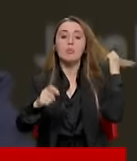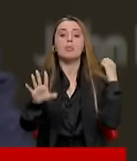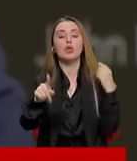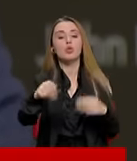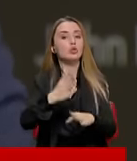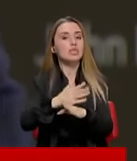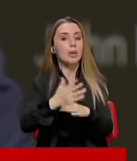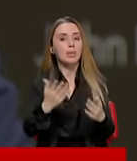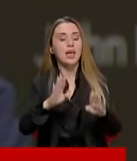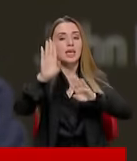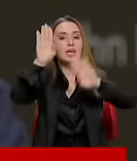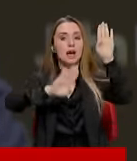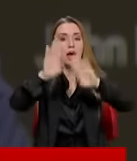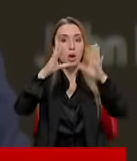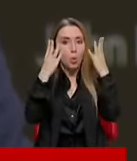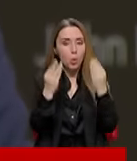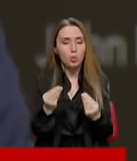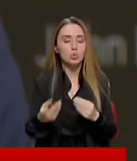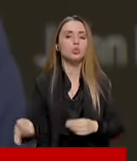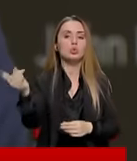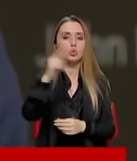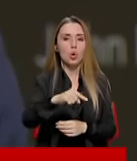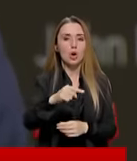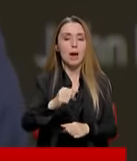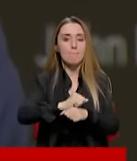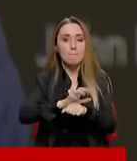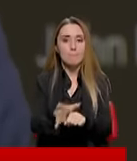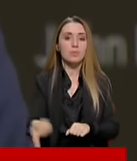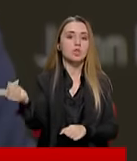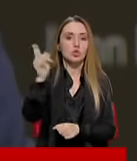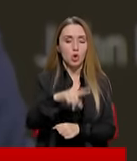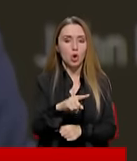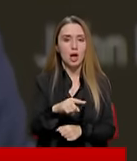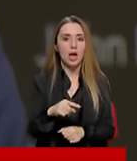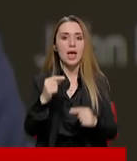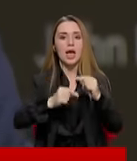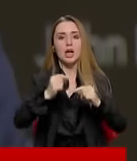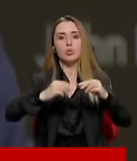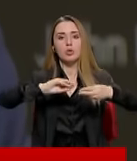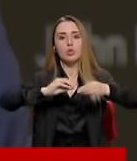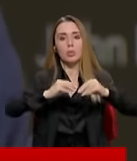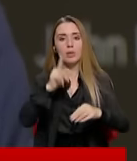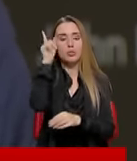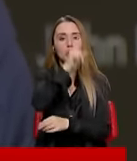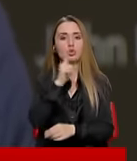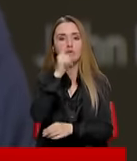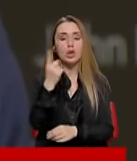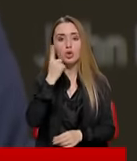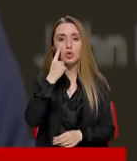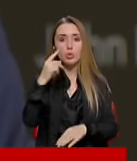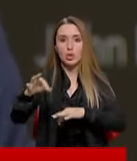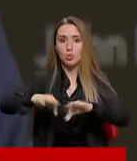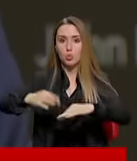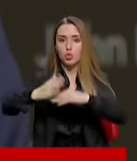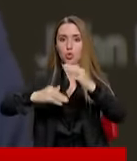da sebebi ihaleye çıktık daha sonra bu pandem sonra e ekonomik kriz ned deyle hükümetin müteahhitlere